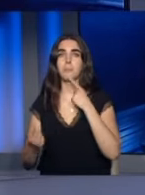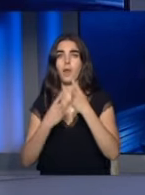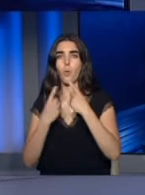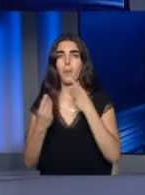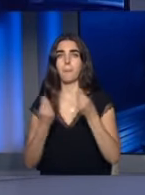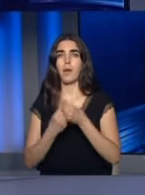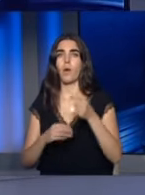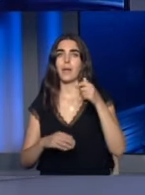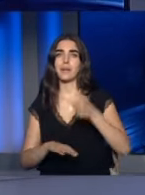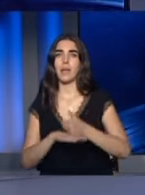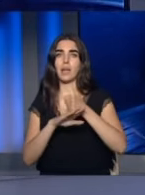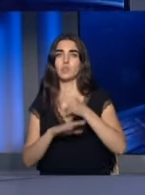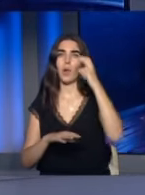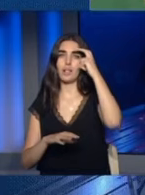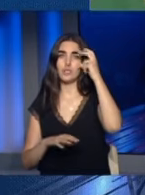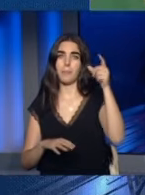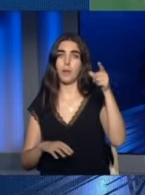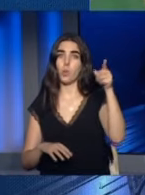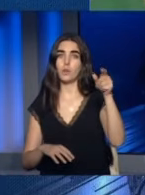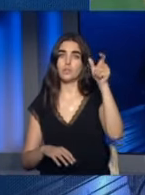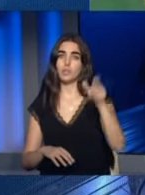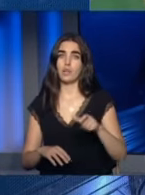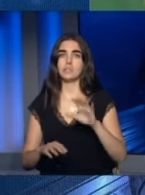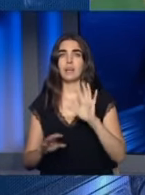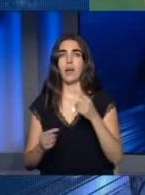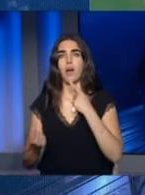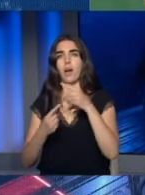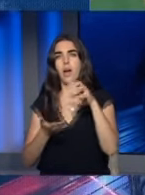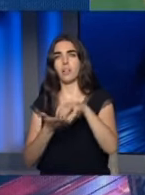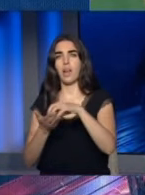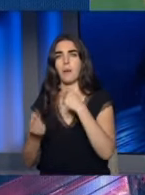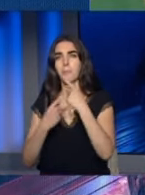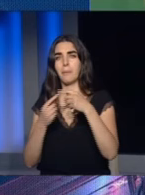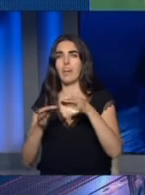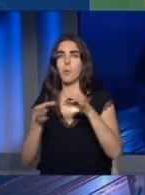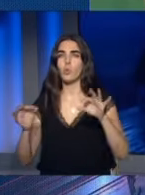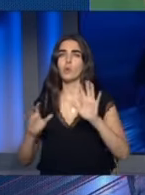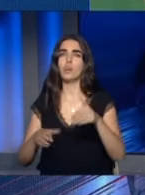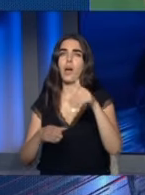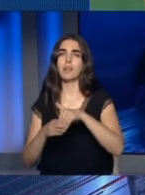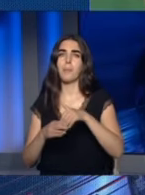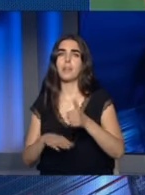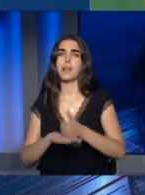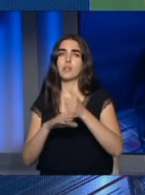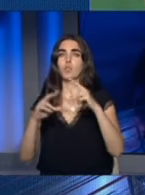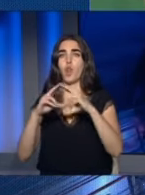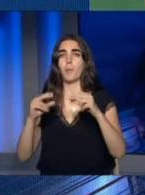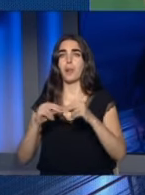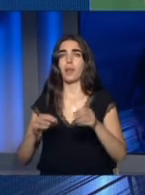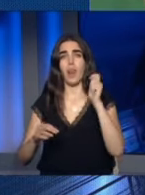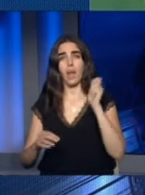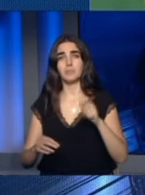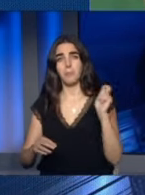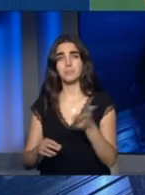لتسويه المنازعات تداول مع الرئيس وليد جنبلاط في دارته في عدد من القضايا ضمنها موضوع انتخاب رئيس